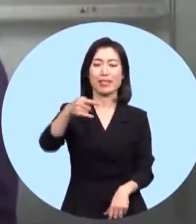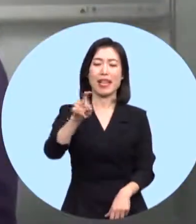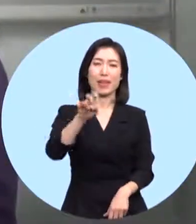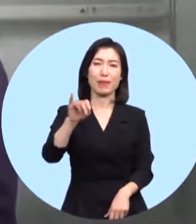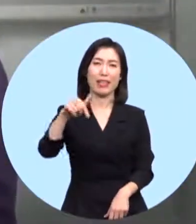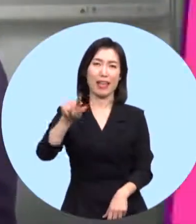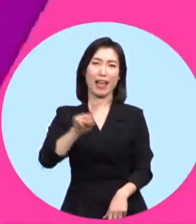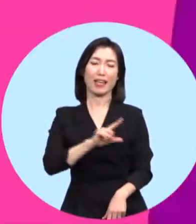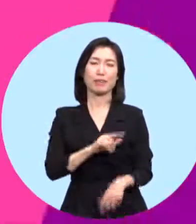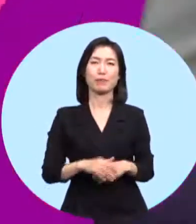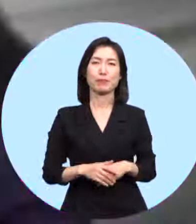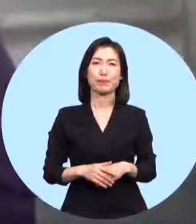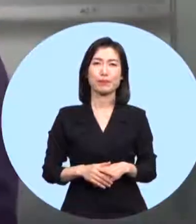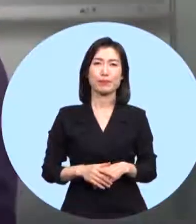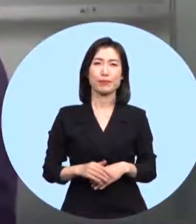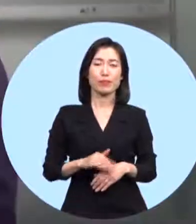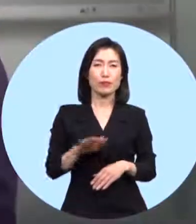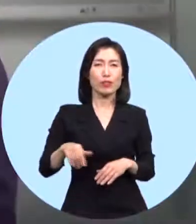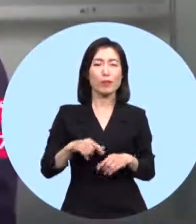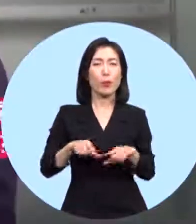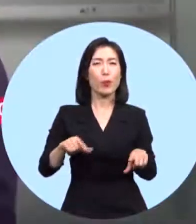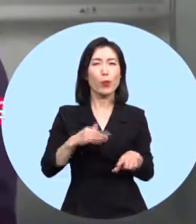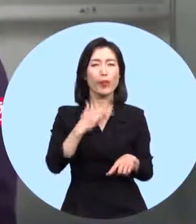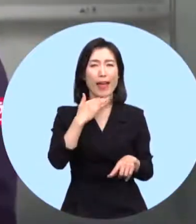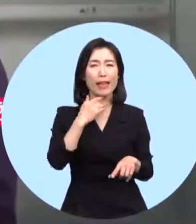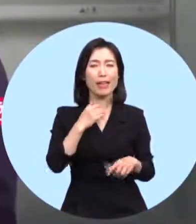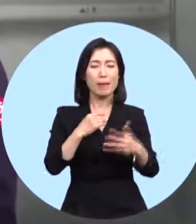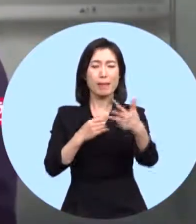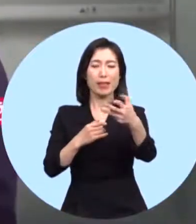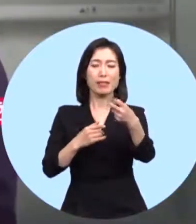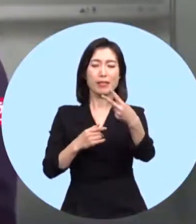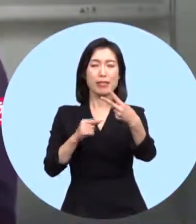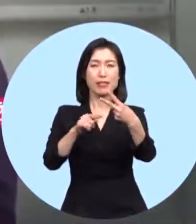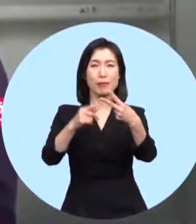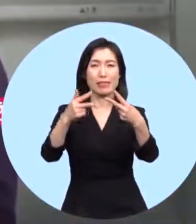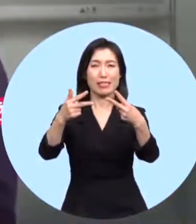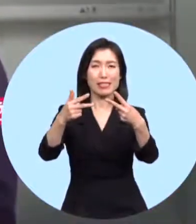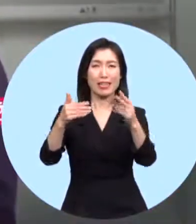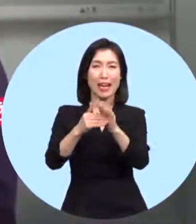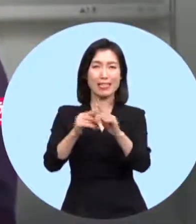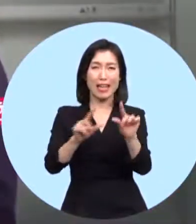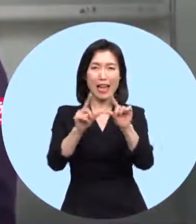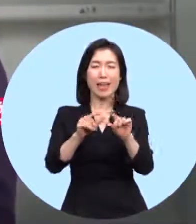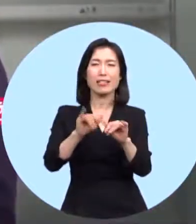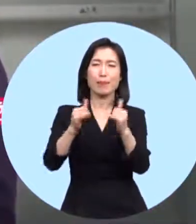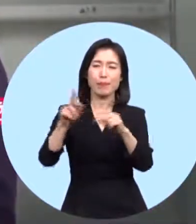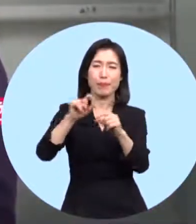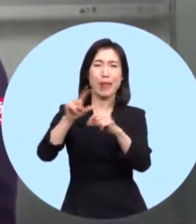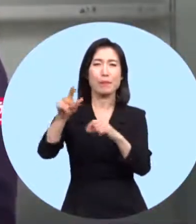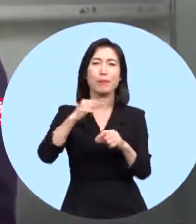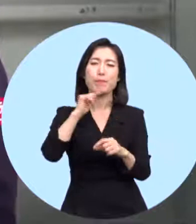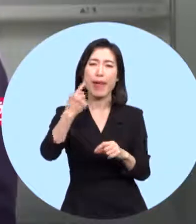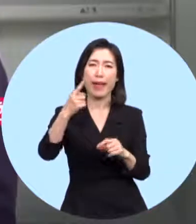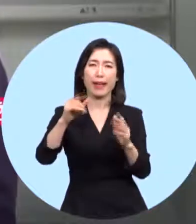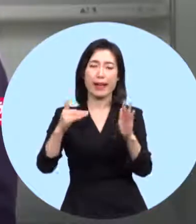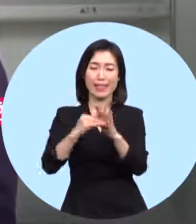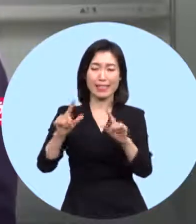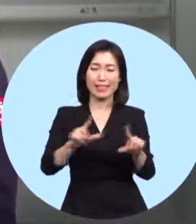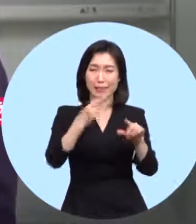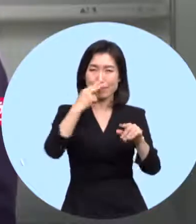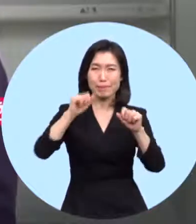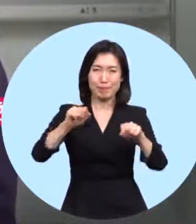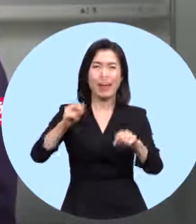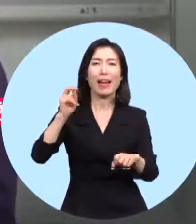안녕하세요. 김세미가입니다. 우리는 평균 기대 수명 82.7세, 100세의 시대를 향해